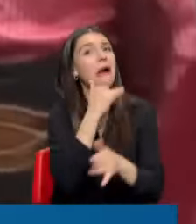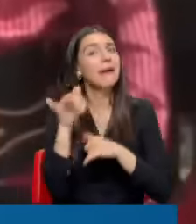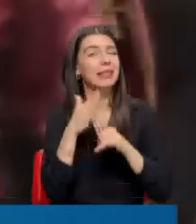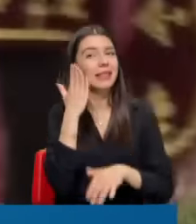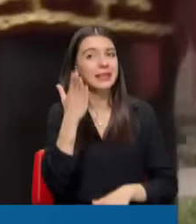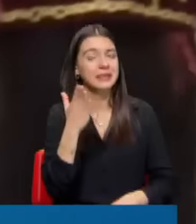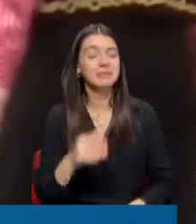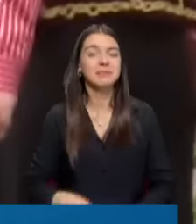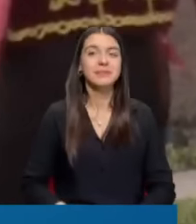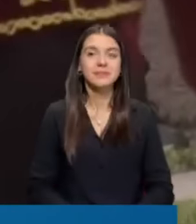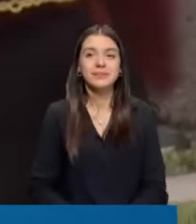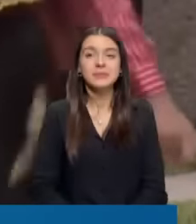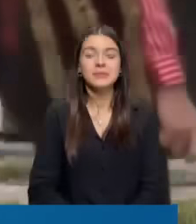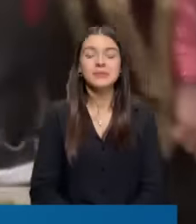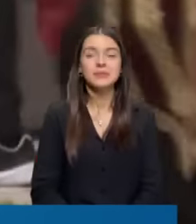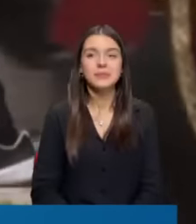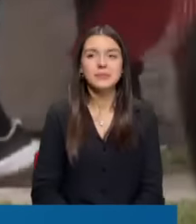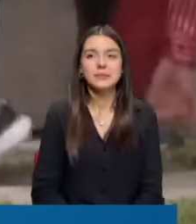sergiledi.